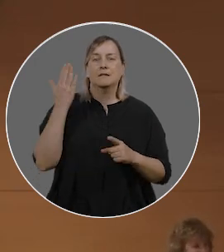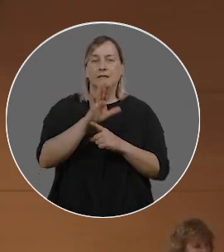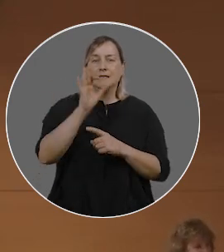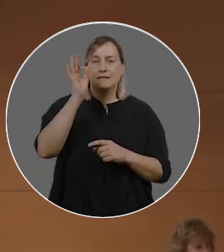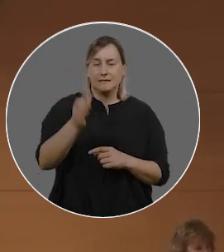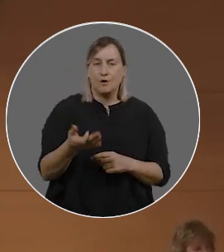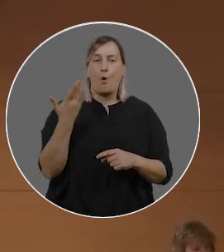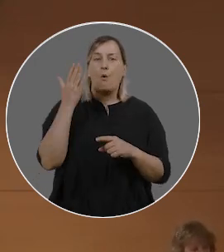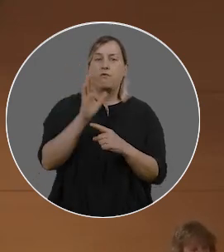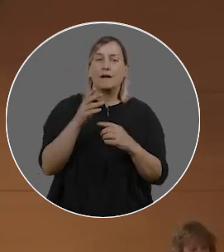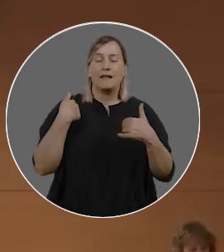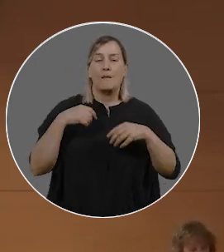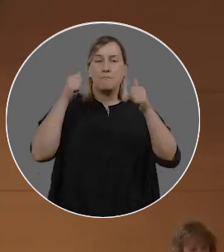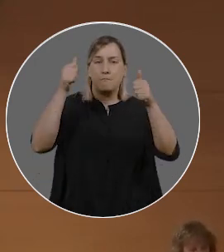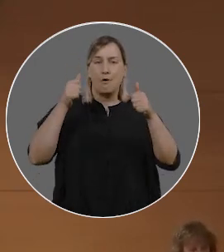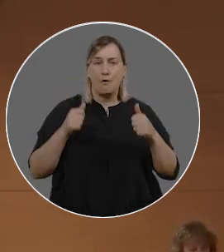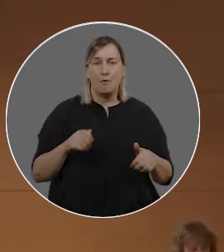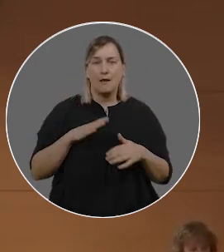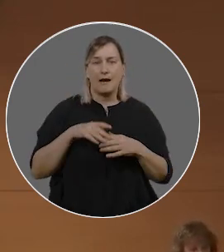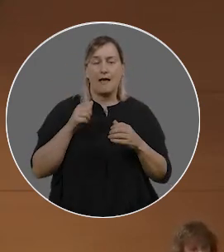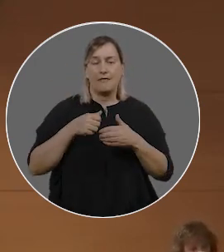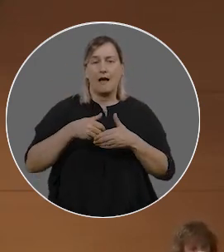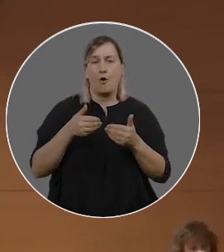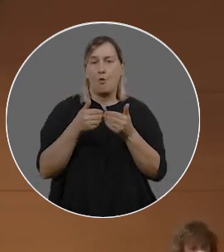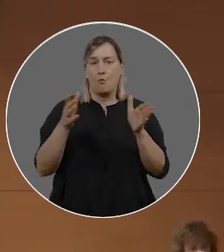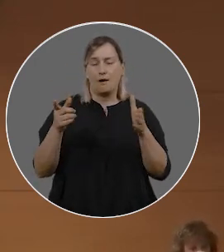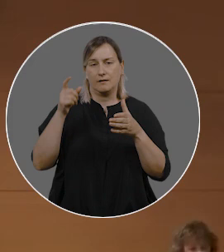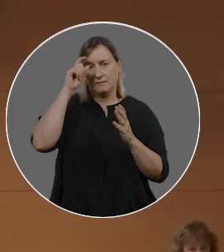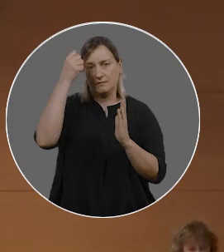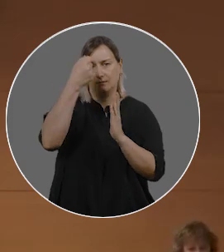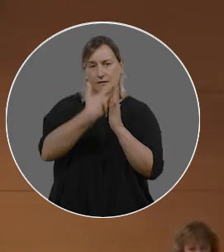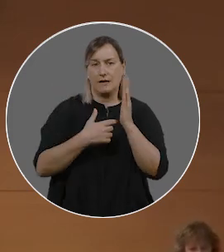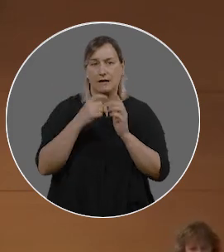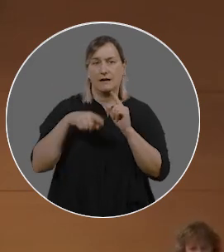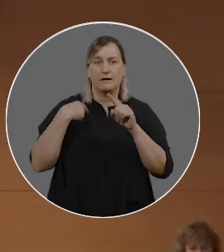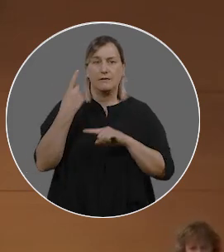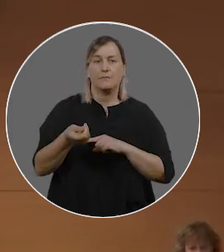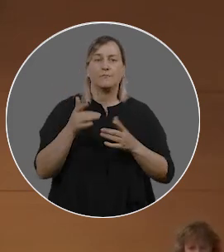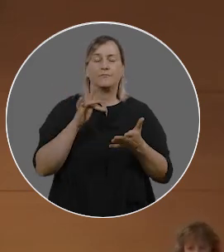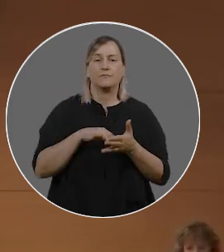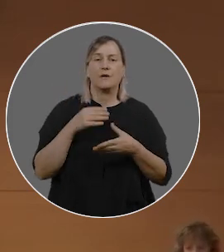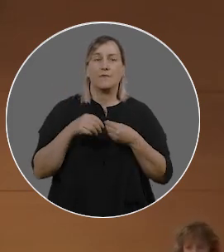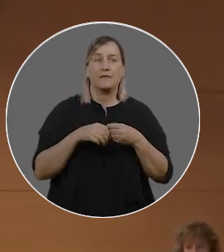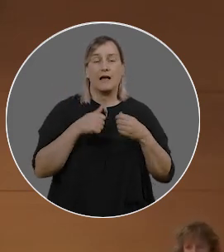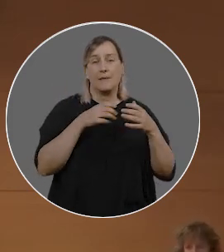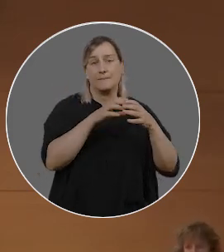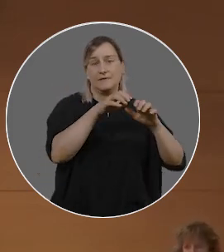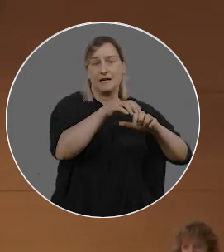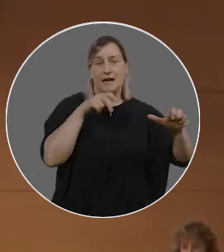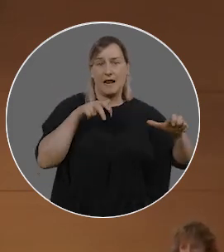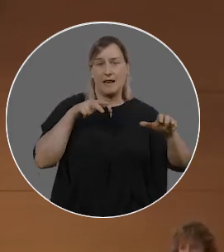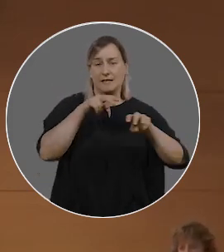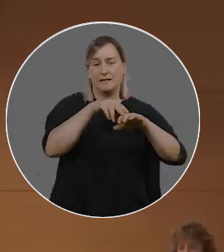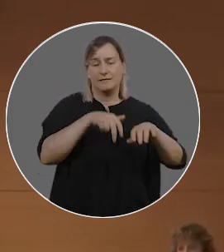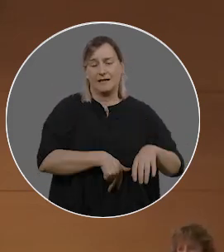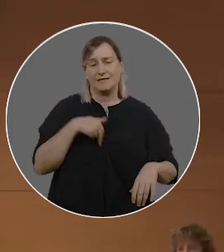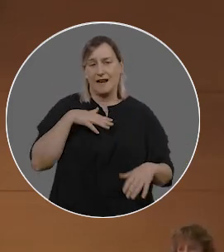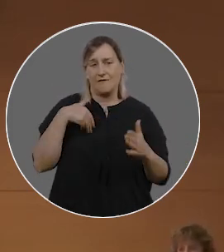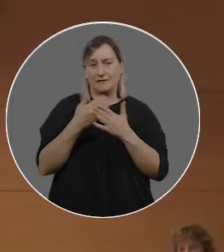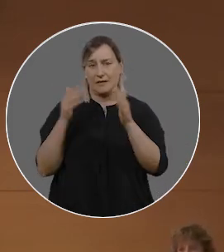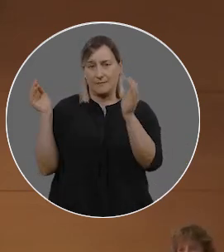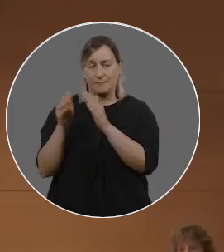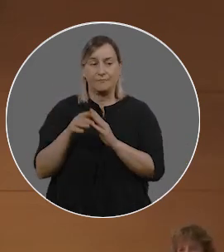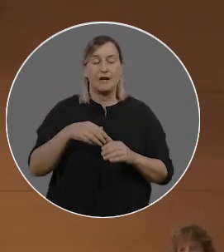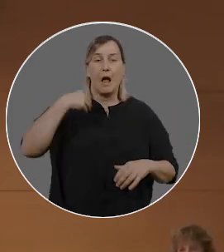Oferim si tenim gent, però l'oferta està publicada i les inscripcions estan obertes. Començo per el més gros i anem fent més petit. Un màster que es